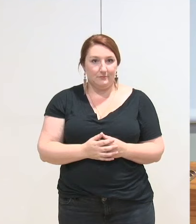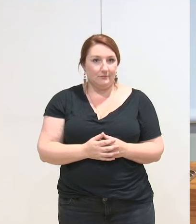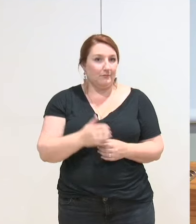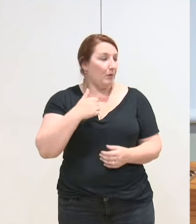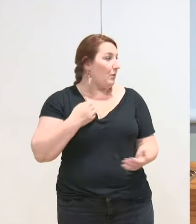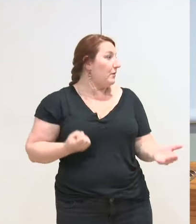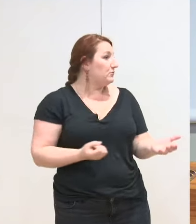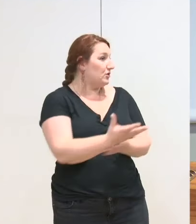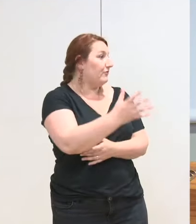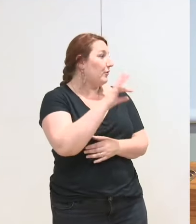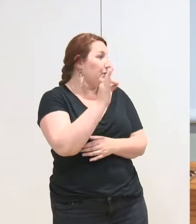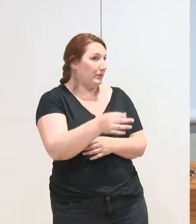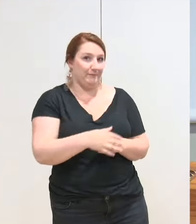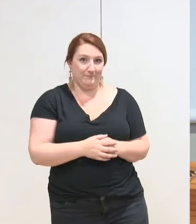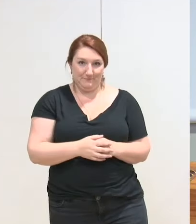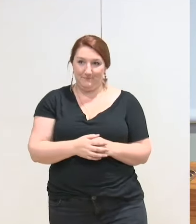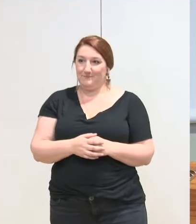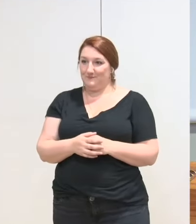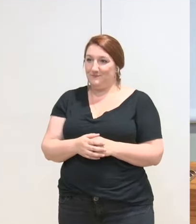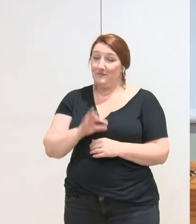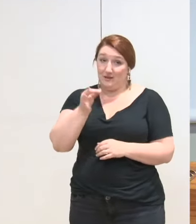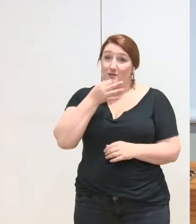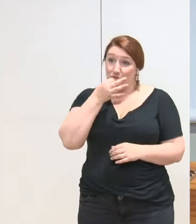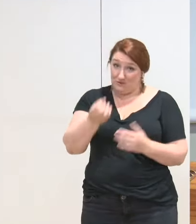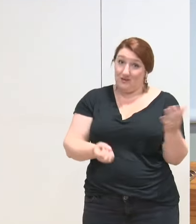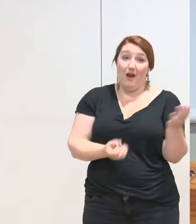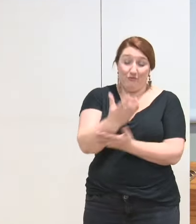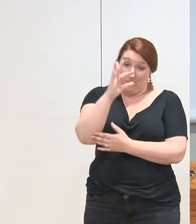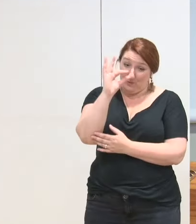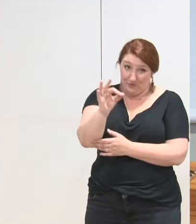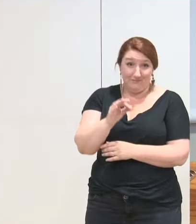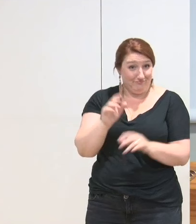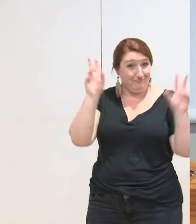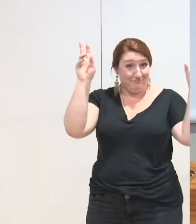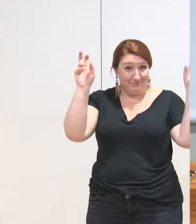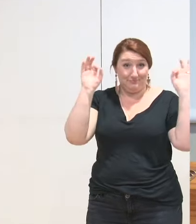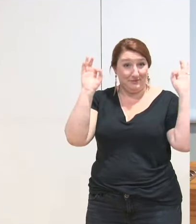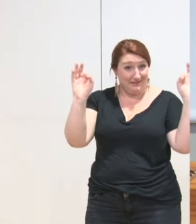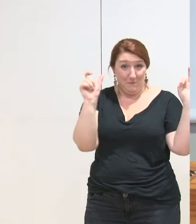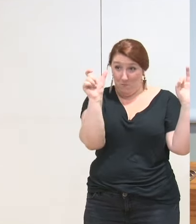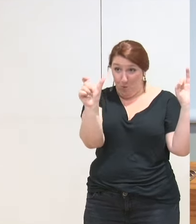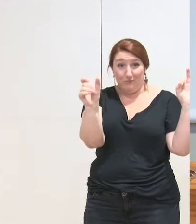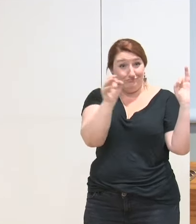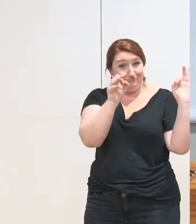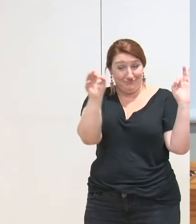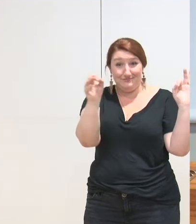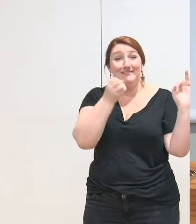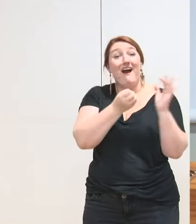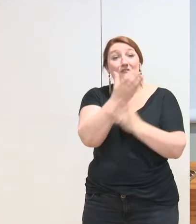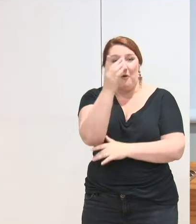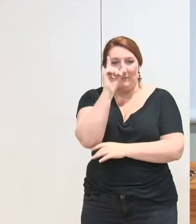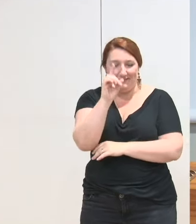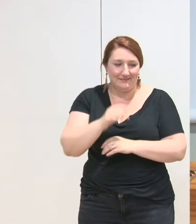préciser informer c'est bien ce que je dit je l'ai informé c'est bien ce que j'ai dit je vous propose